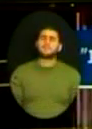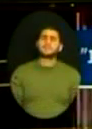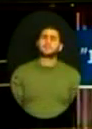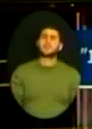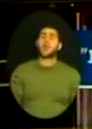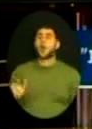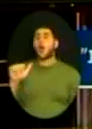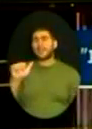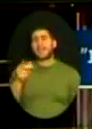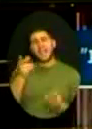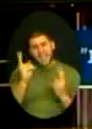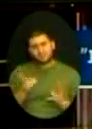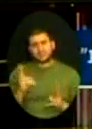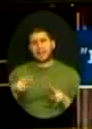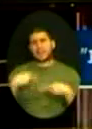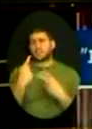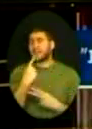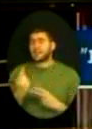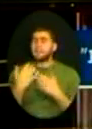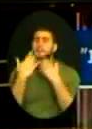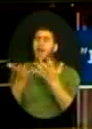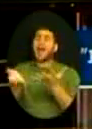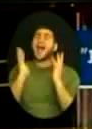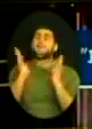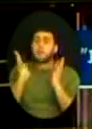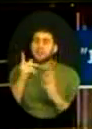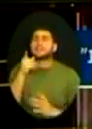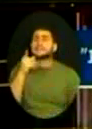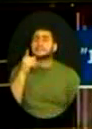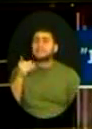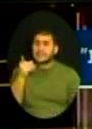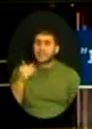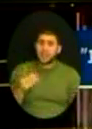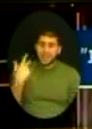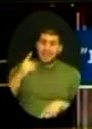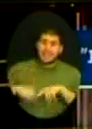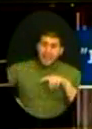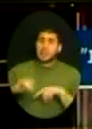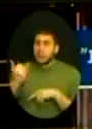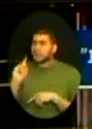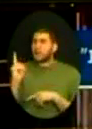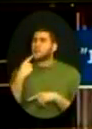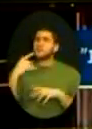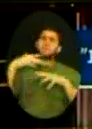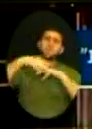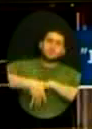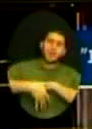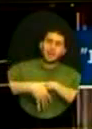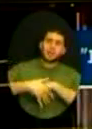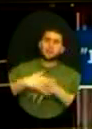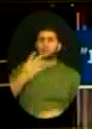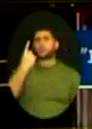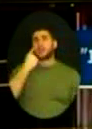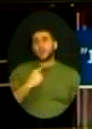תראי, אורית, אפשר וצריך לחזור ולהגיד, פרשה חמורה מאוד, אבל זה שפה הייתה תקלה לא אומרת שאין שחיתות